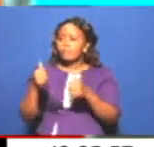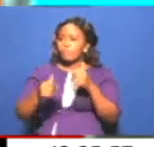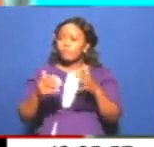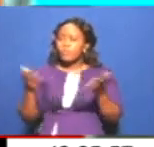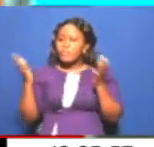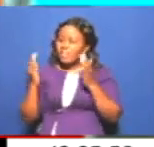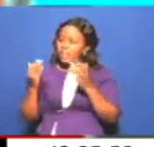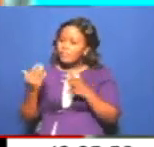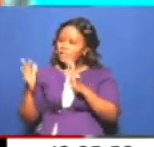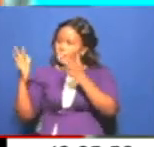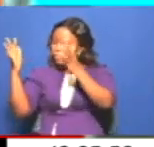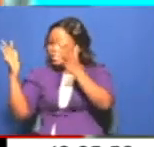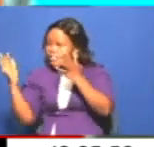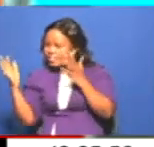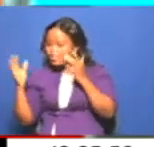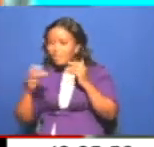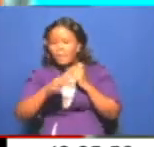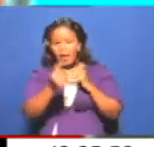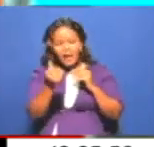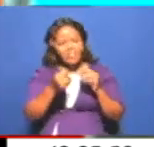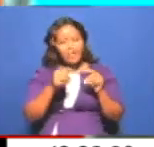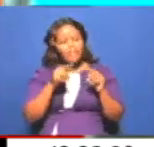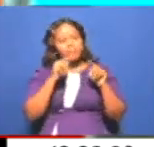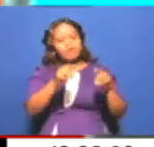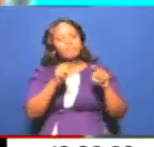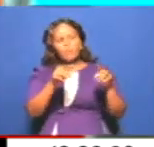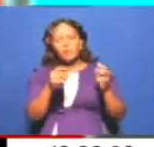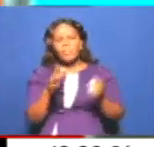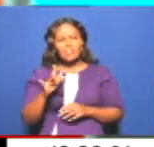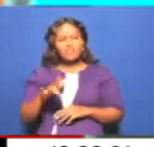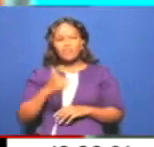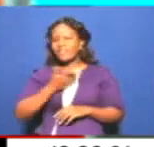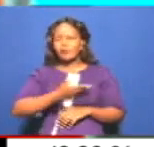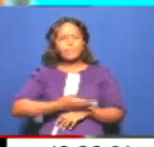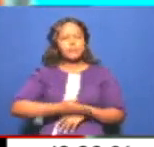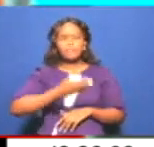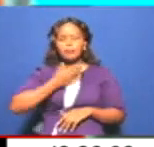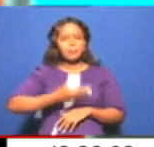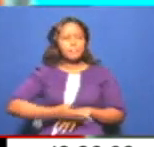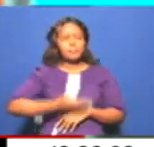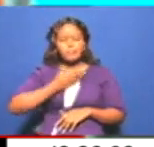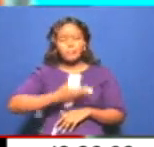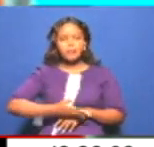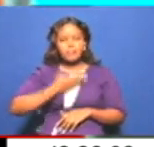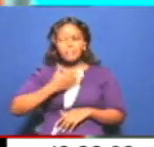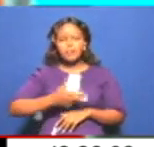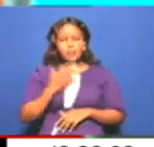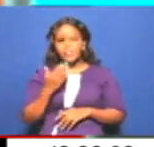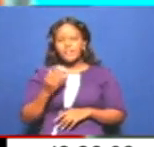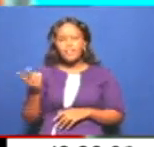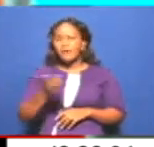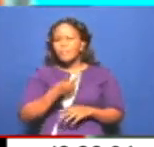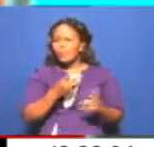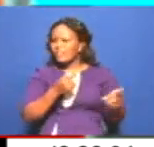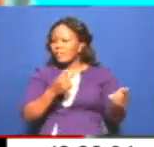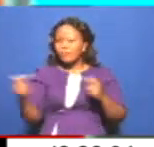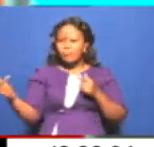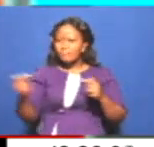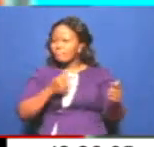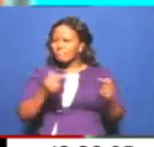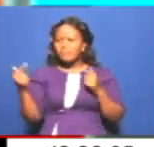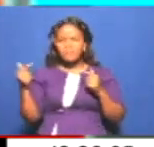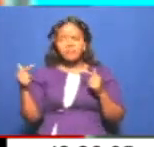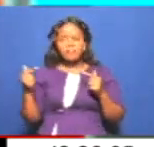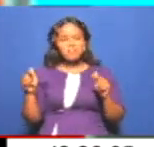inamshangilia na pande hii nyingine ambayo pengine inasikia pengine imekereka na matamshi yale, watu hao wasije wakapigana.